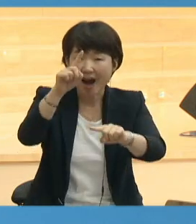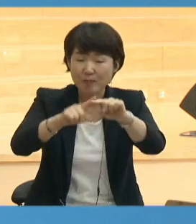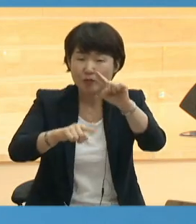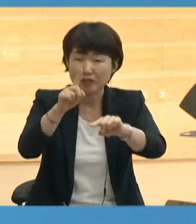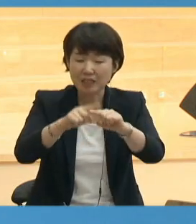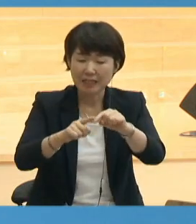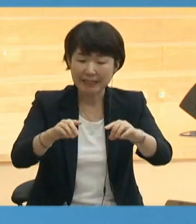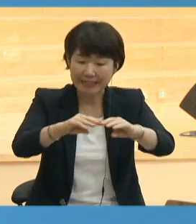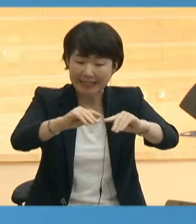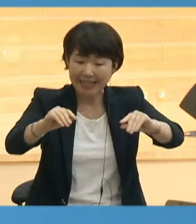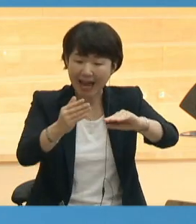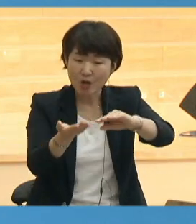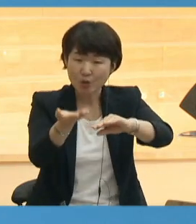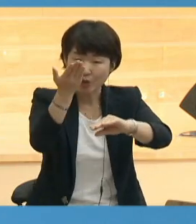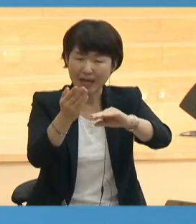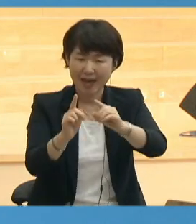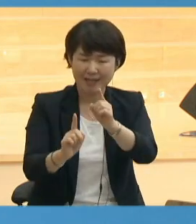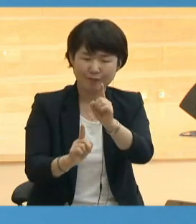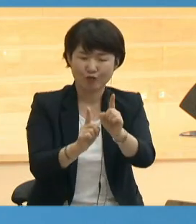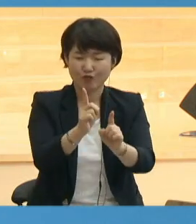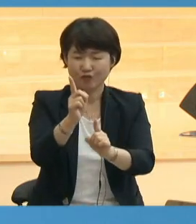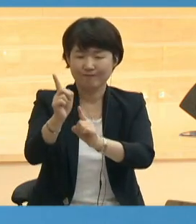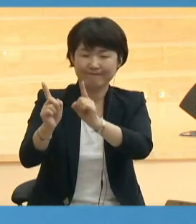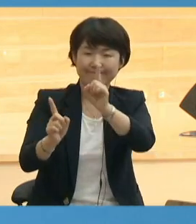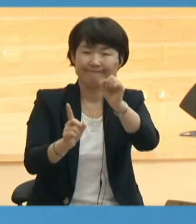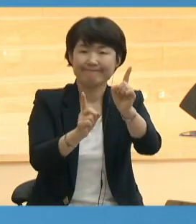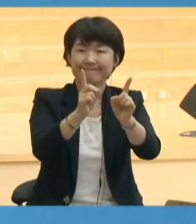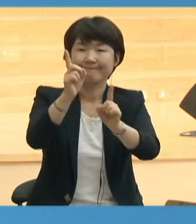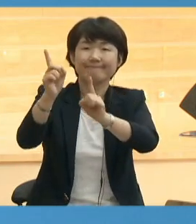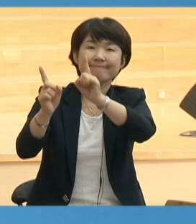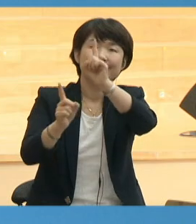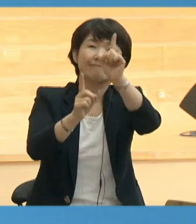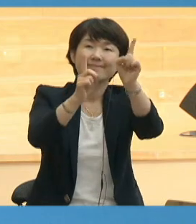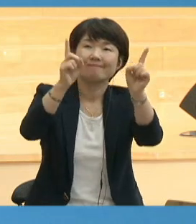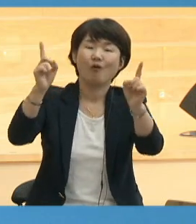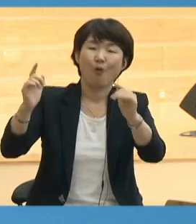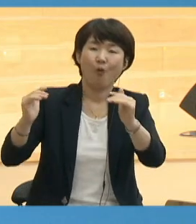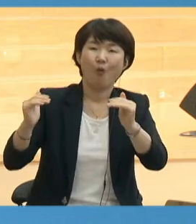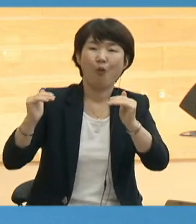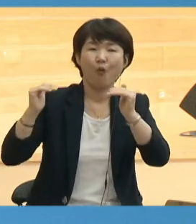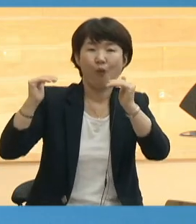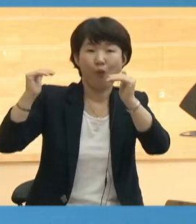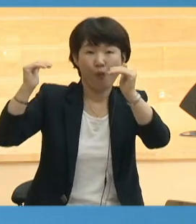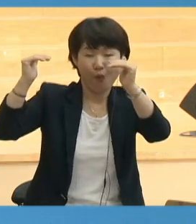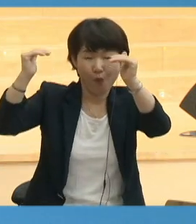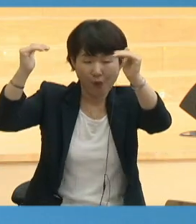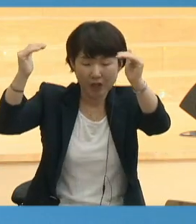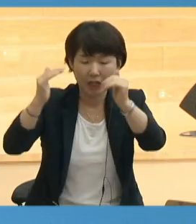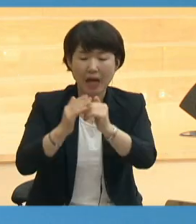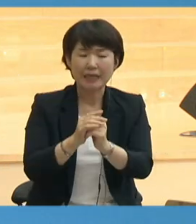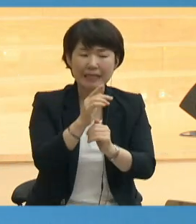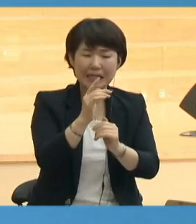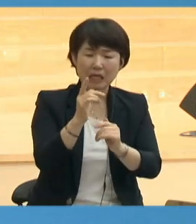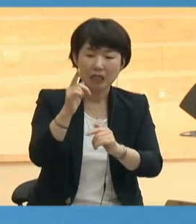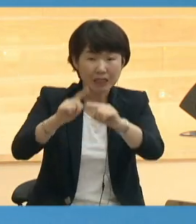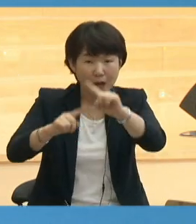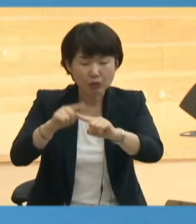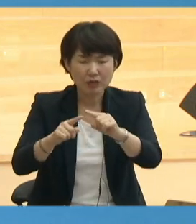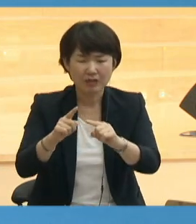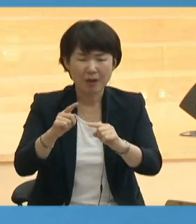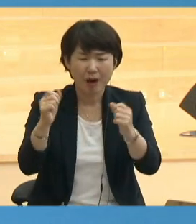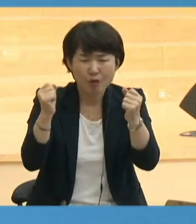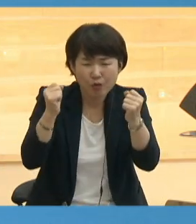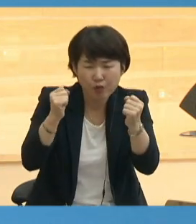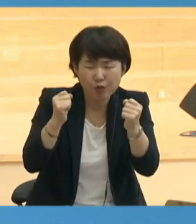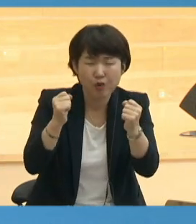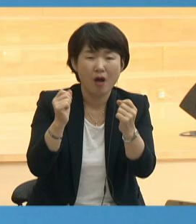땅에 튼튼한 줄기를 계속 지키면서 계속 성장의 무엇보다 남은 풀과 달리 혹독한 환경에서도